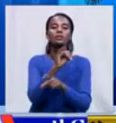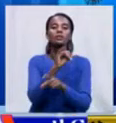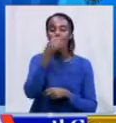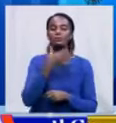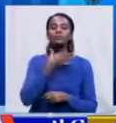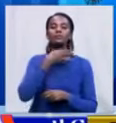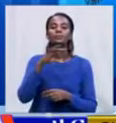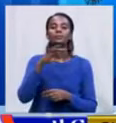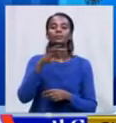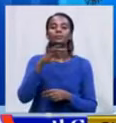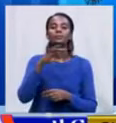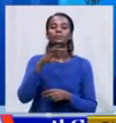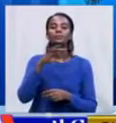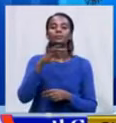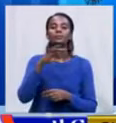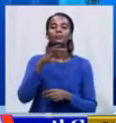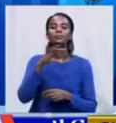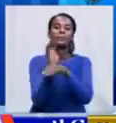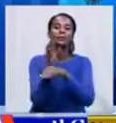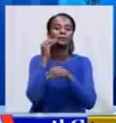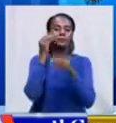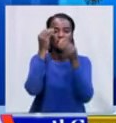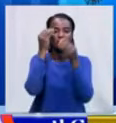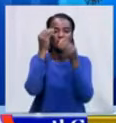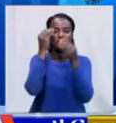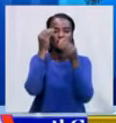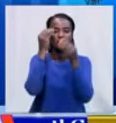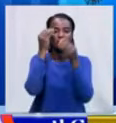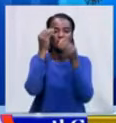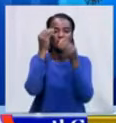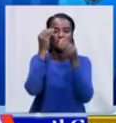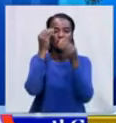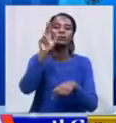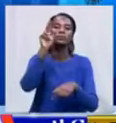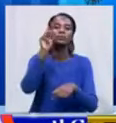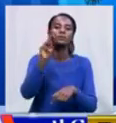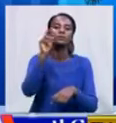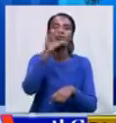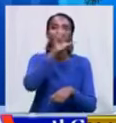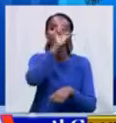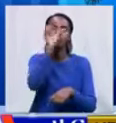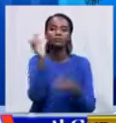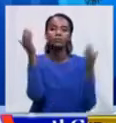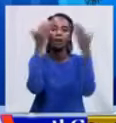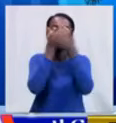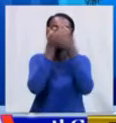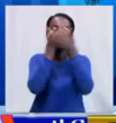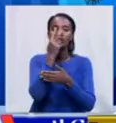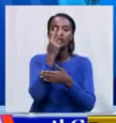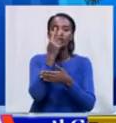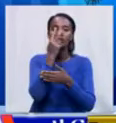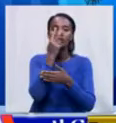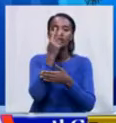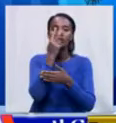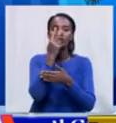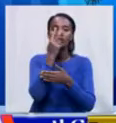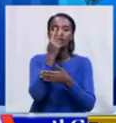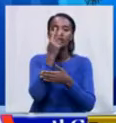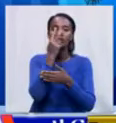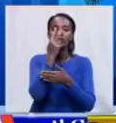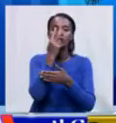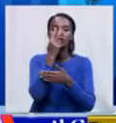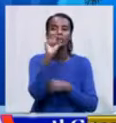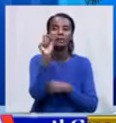እስልምና ጉዳዮች ጠቅላይ ምክር ቤት አሳሰበም። የዘንድሮ የረመዳን ጾም ጨረቃ ረቡዕ ዕለት ማታ ከታየች ሐሙስ ካልሆነ ደግሞ አርብ